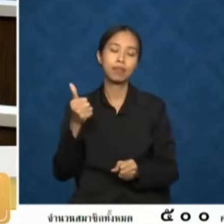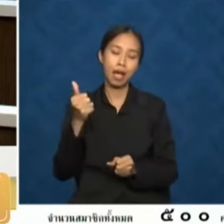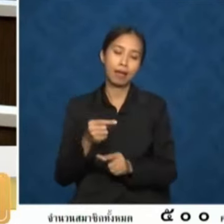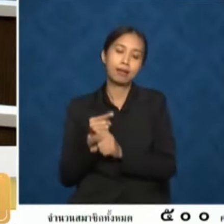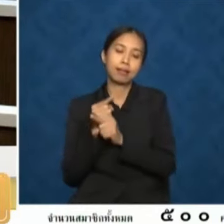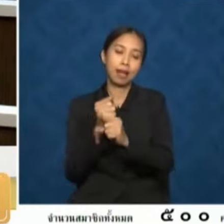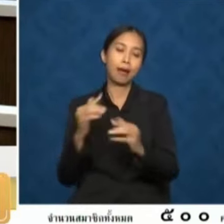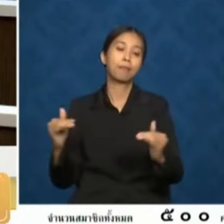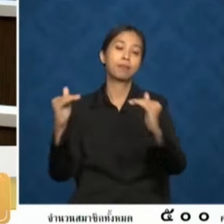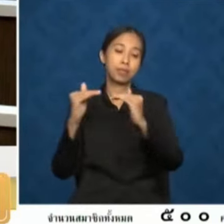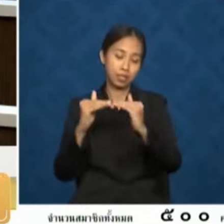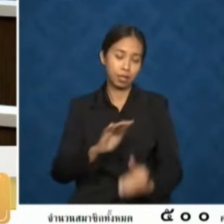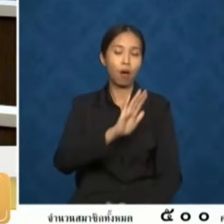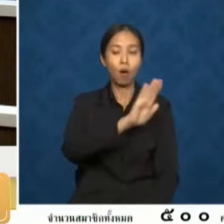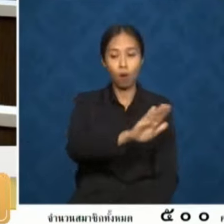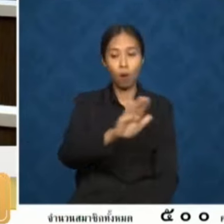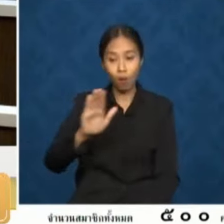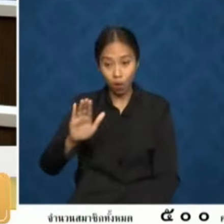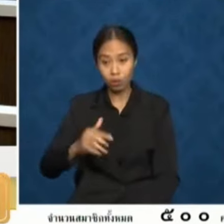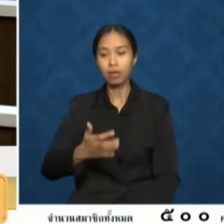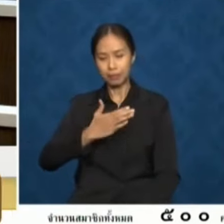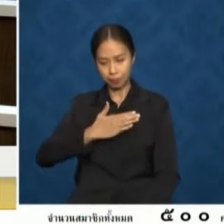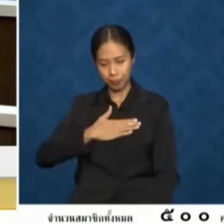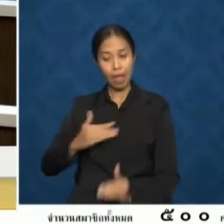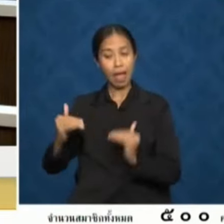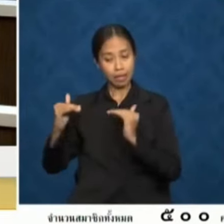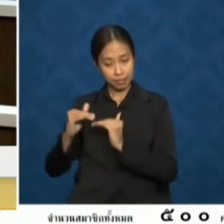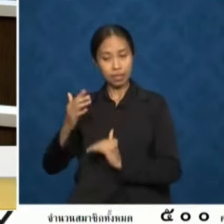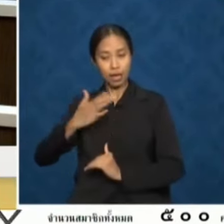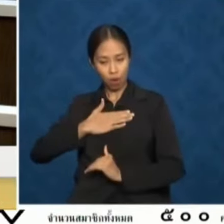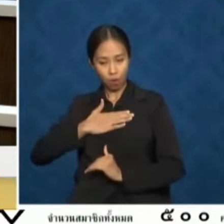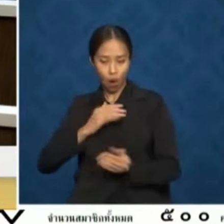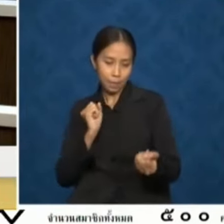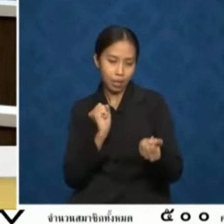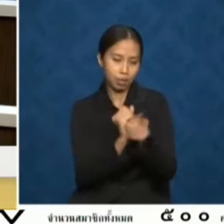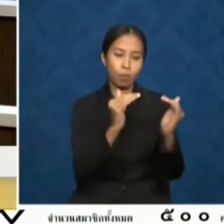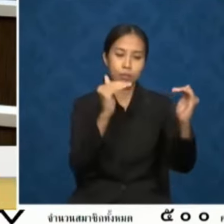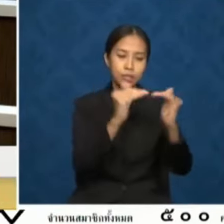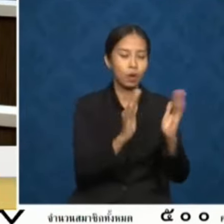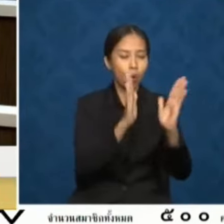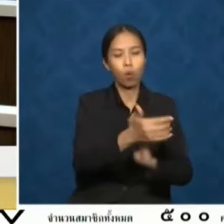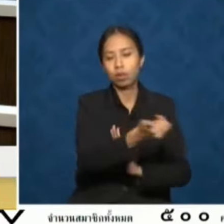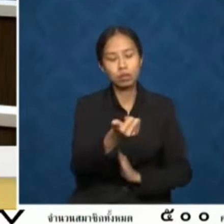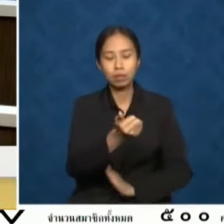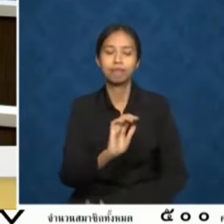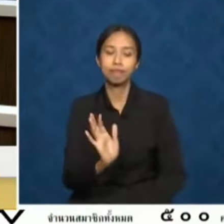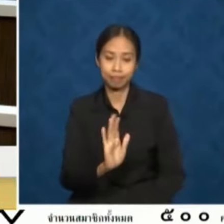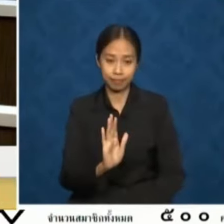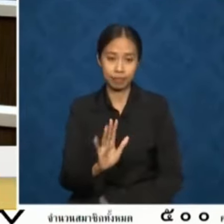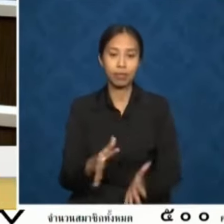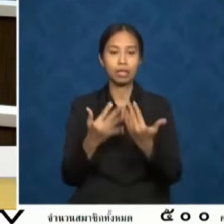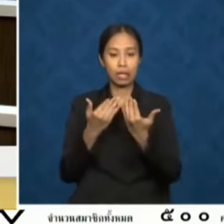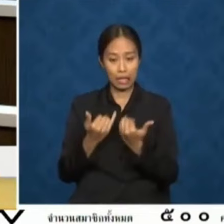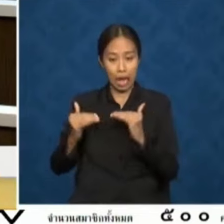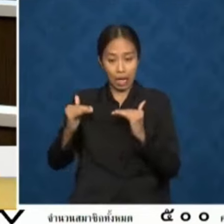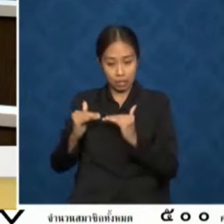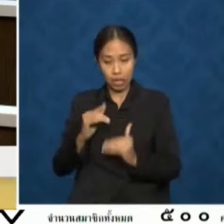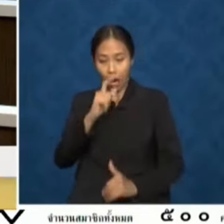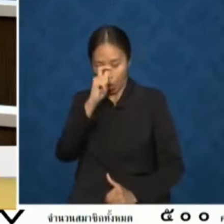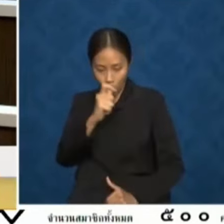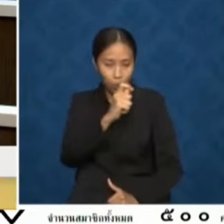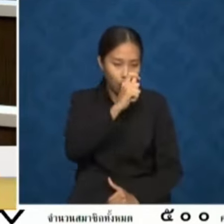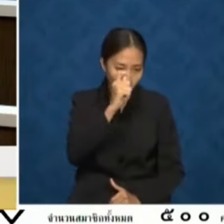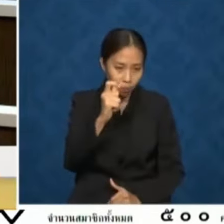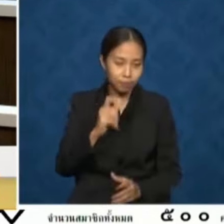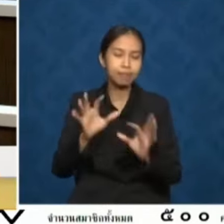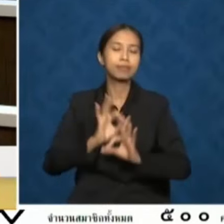และเสรีภาพโดยไม่กระทบสิทธิและเสรีภาพของคนอื่นเช่นเดียวกันเพราะนั้นผลก็คือเรา